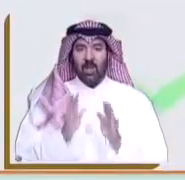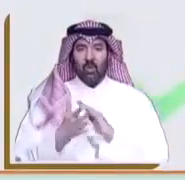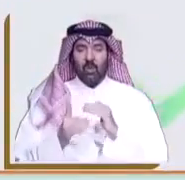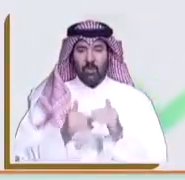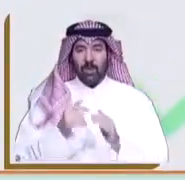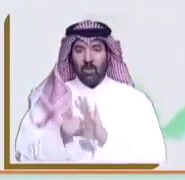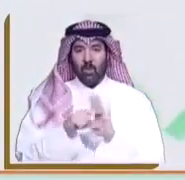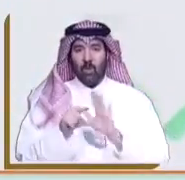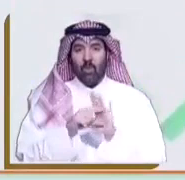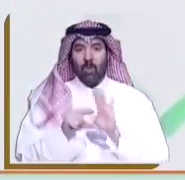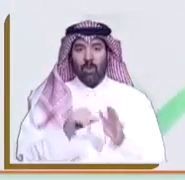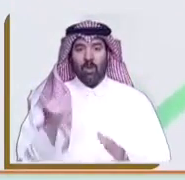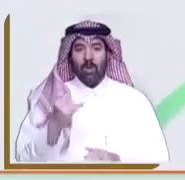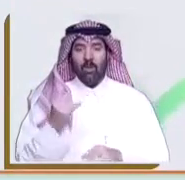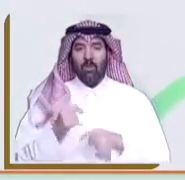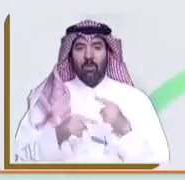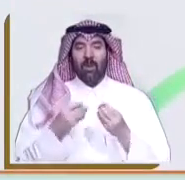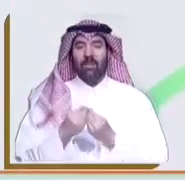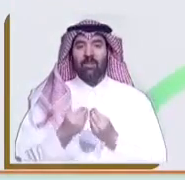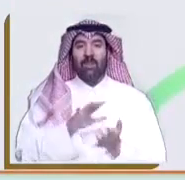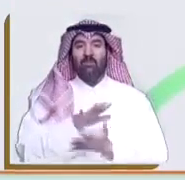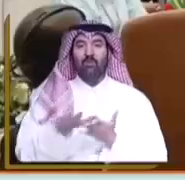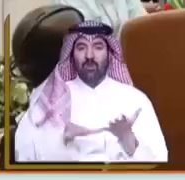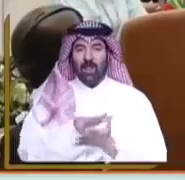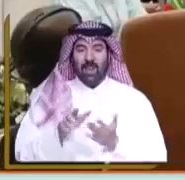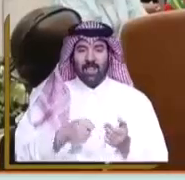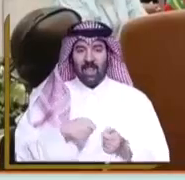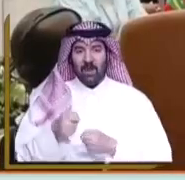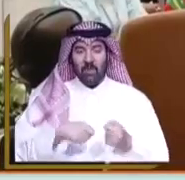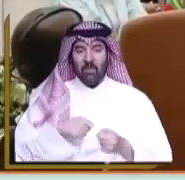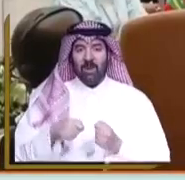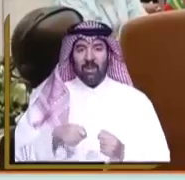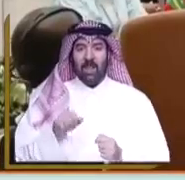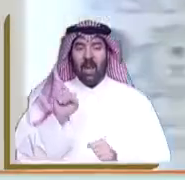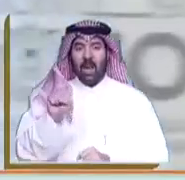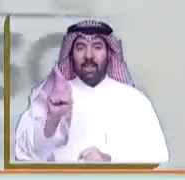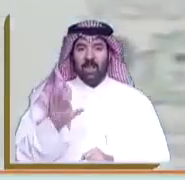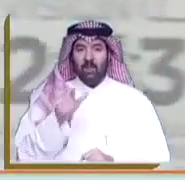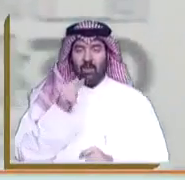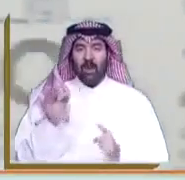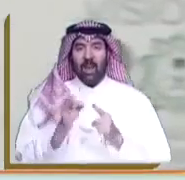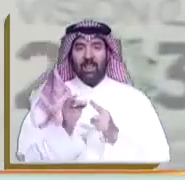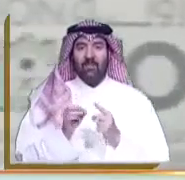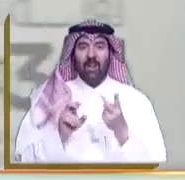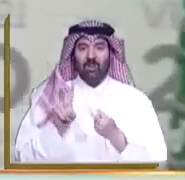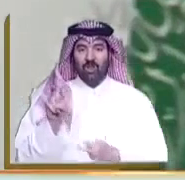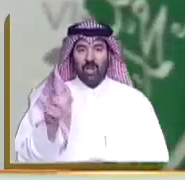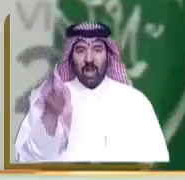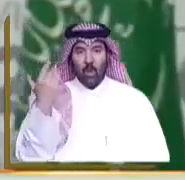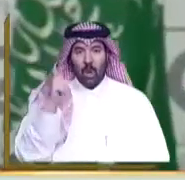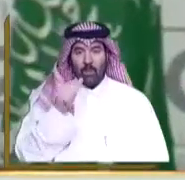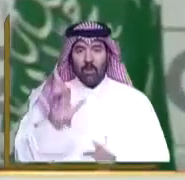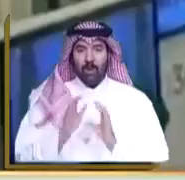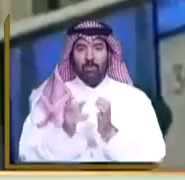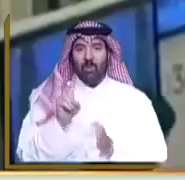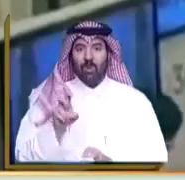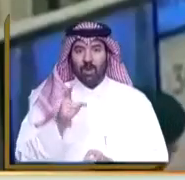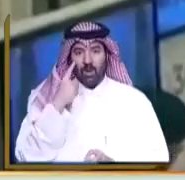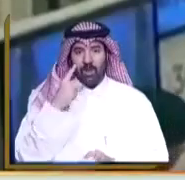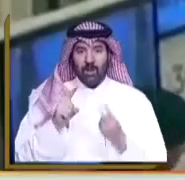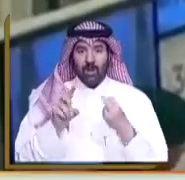القضايا الاجتماعية والبيئية والأزمات الاقتصادية، خصوصا وأن أهداف الجي 20 تتوافق مع